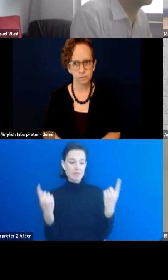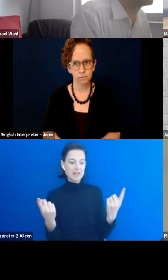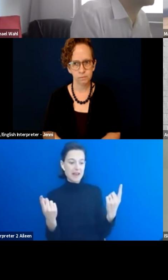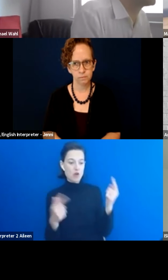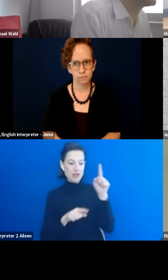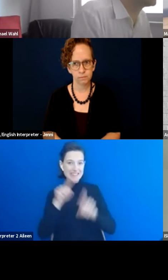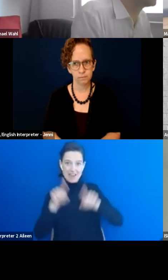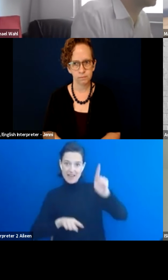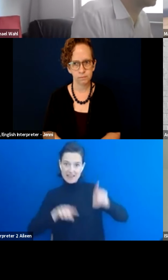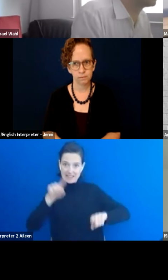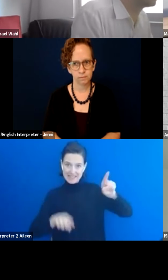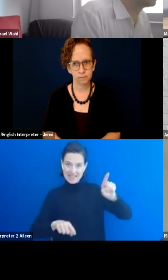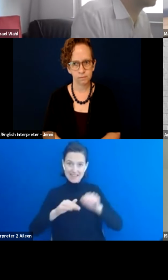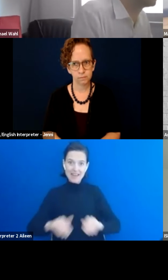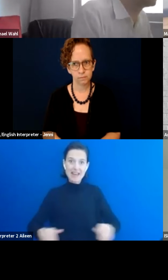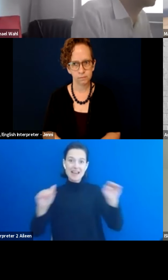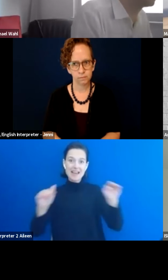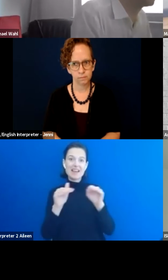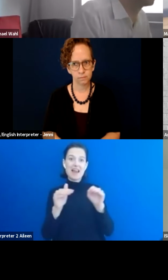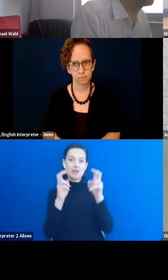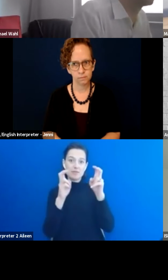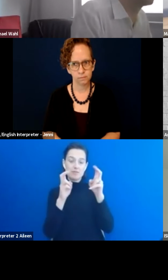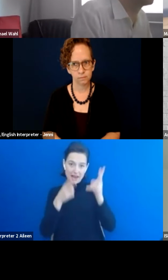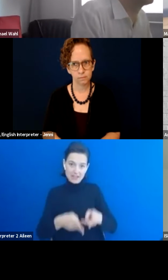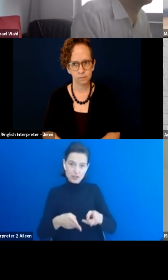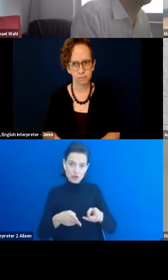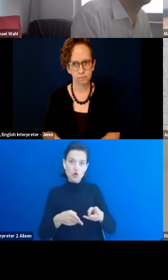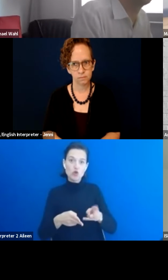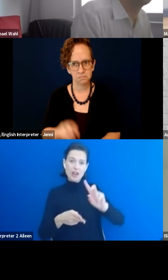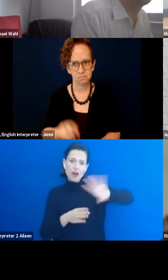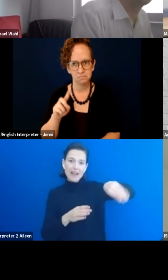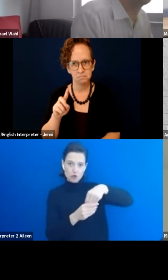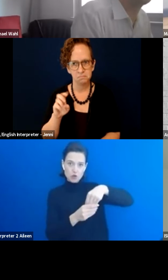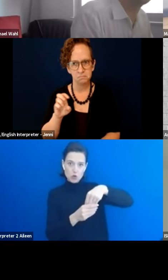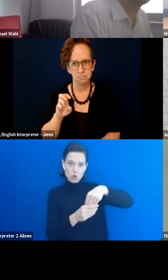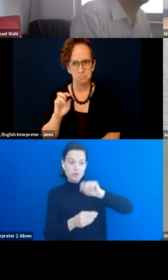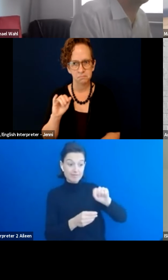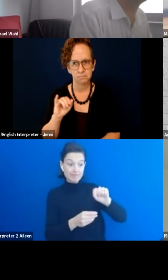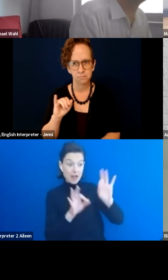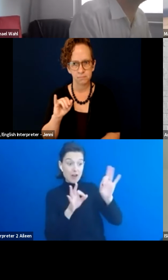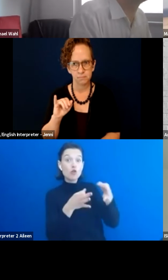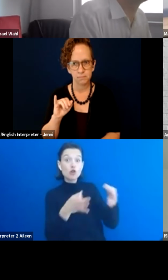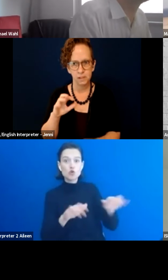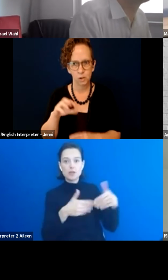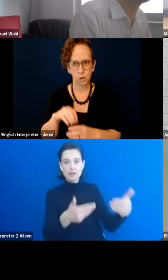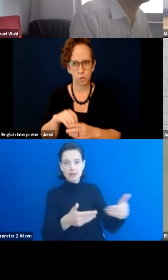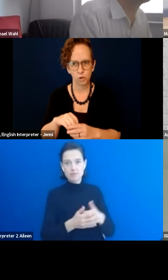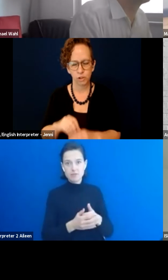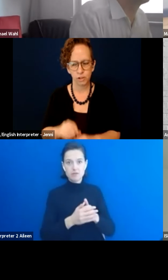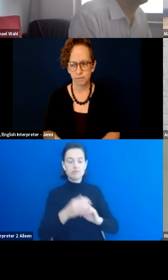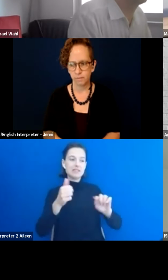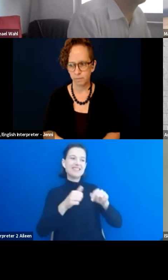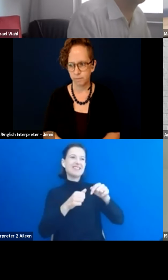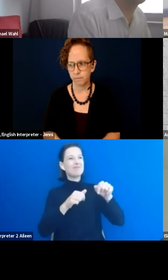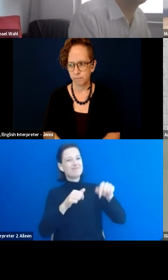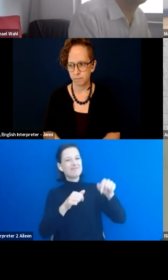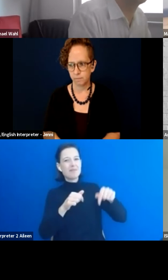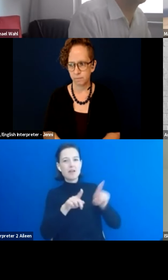Diversität, Gleichberechtigung und Inklusion. Dies ist unterhalb der Abteilung oder in die